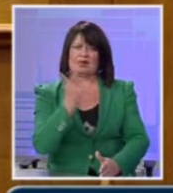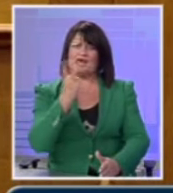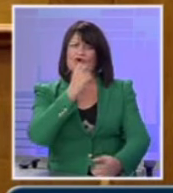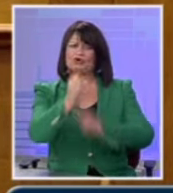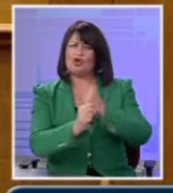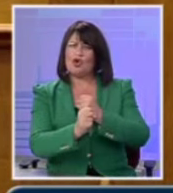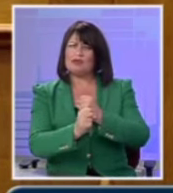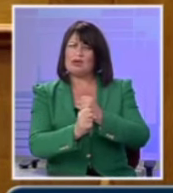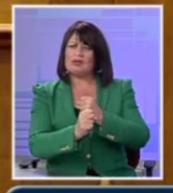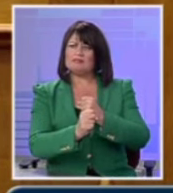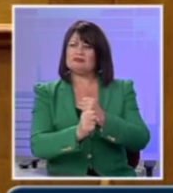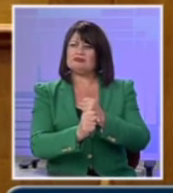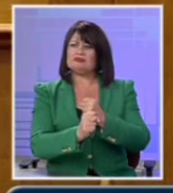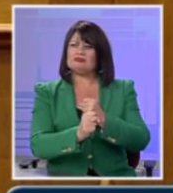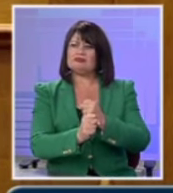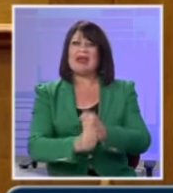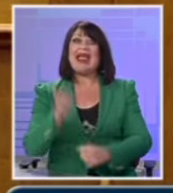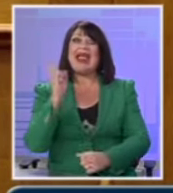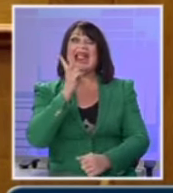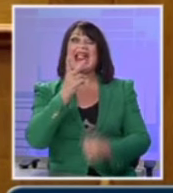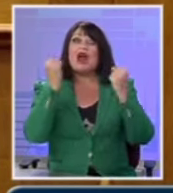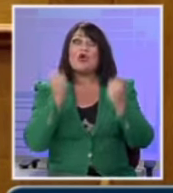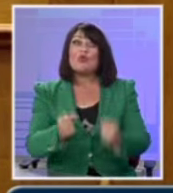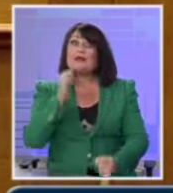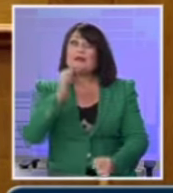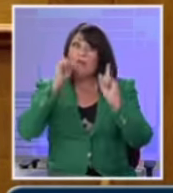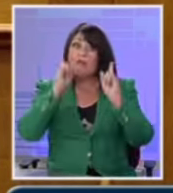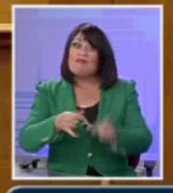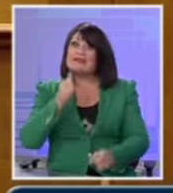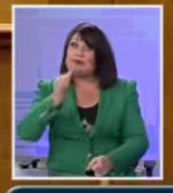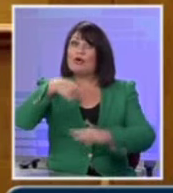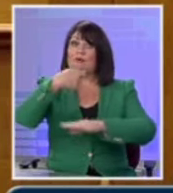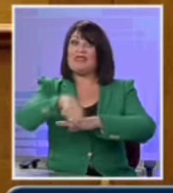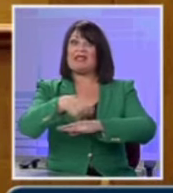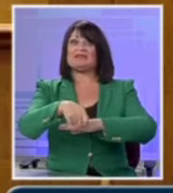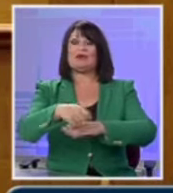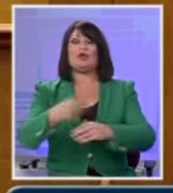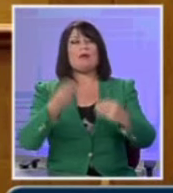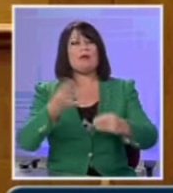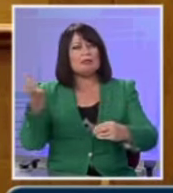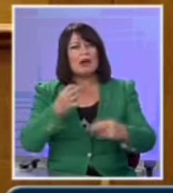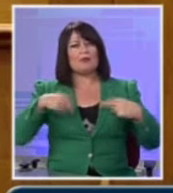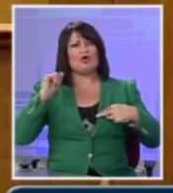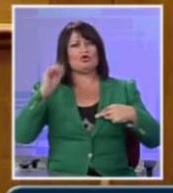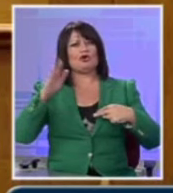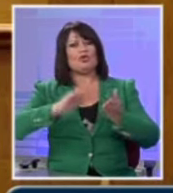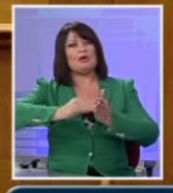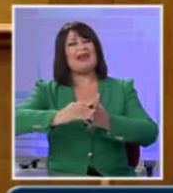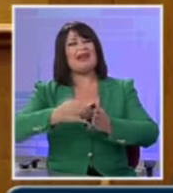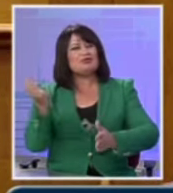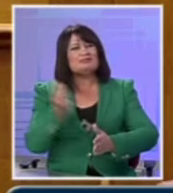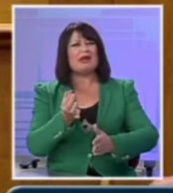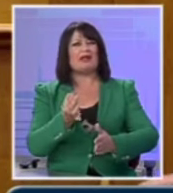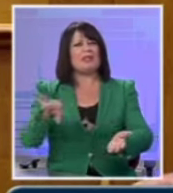χρόνια για κακούργημα, τελεσίδικα. Έχουμε καταπληκτικούς υπαλλήλους στο Υπουργείο Εξωτερικών. Έχουμε